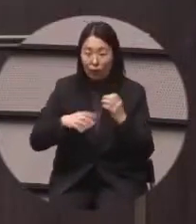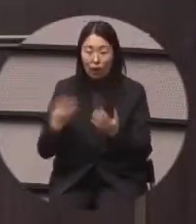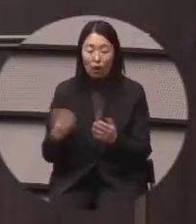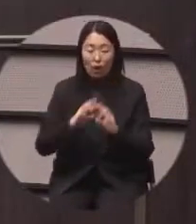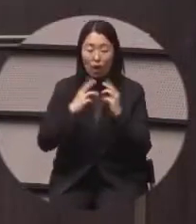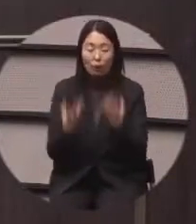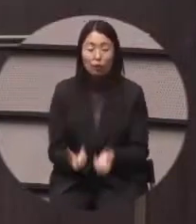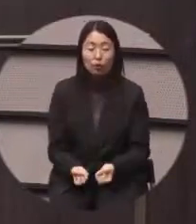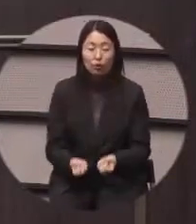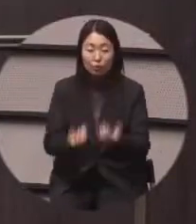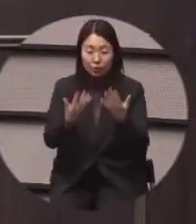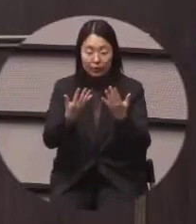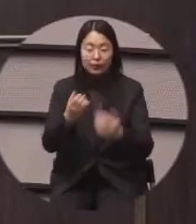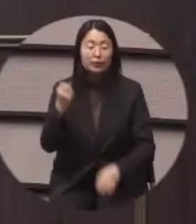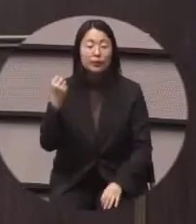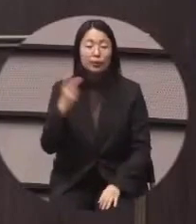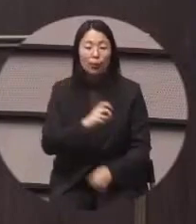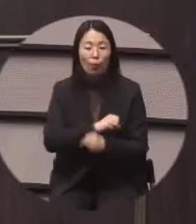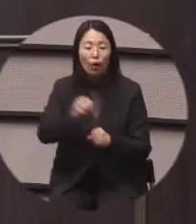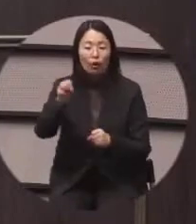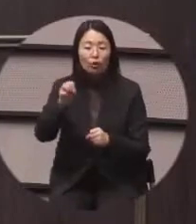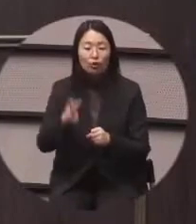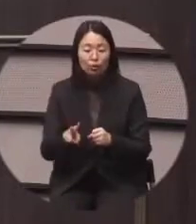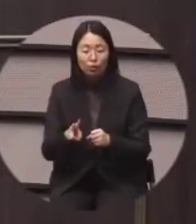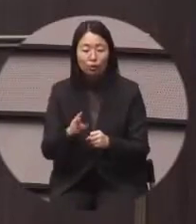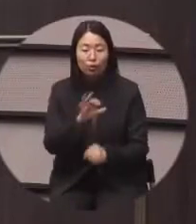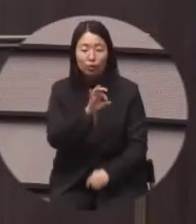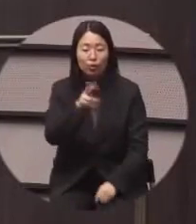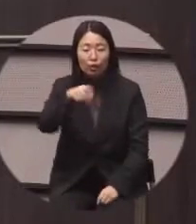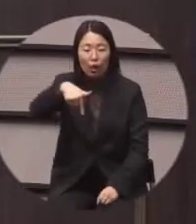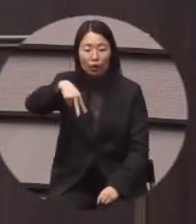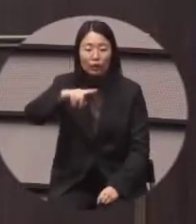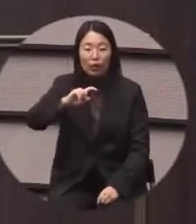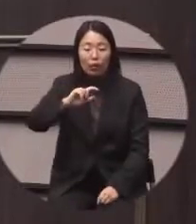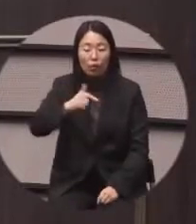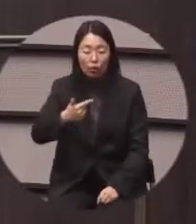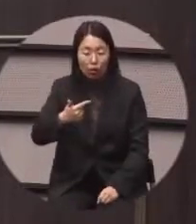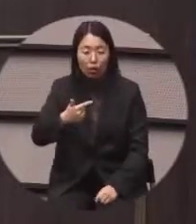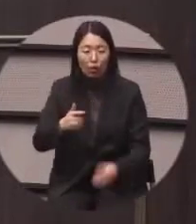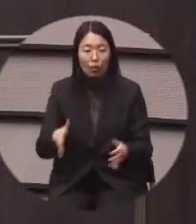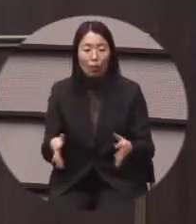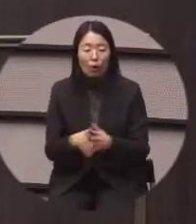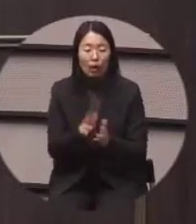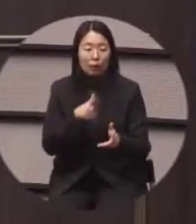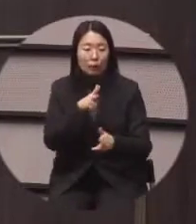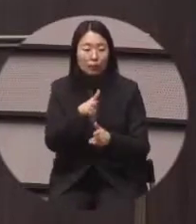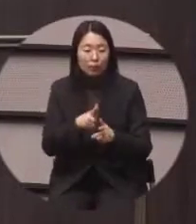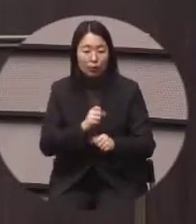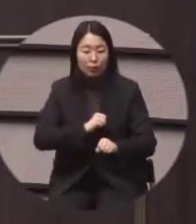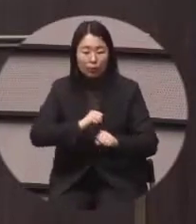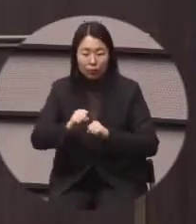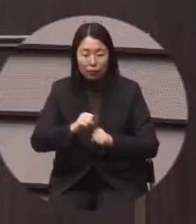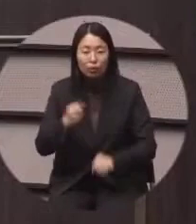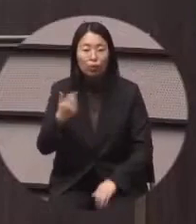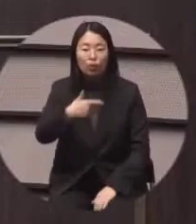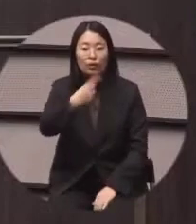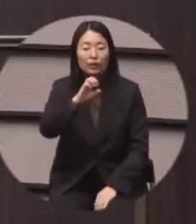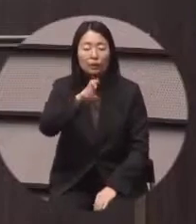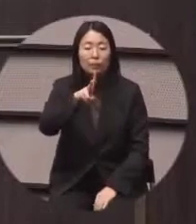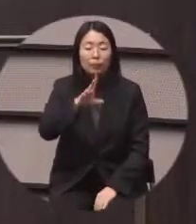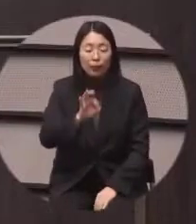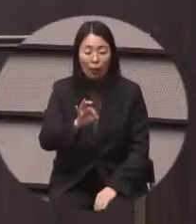광주 역세권 복합 개발 사업의 실질적인 진전, 능평 스포츠센터를 포함한